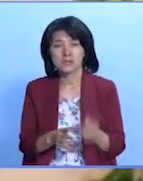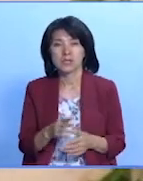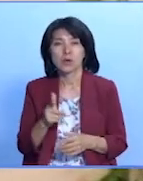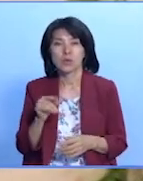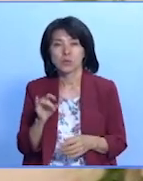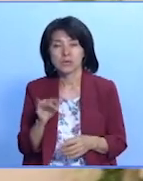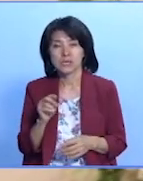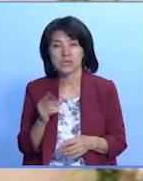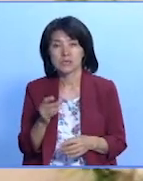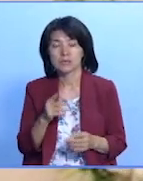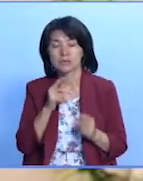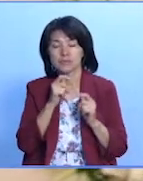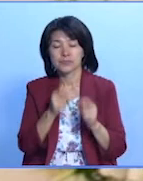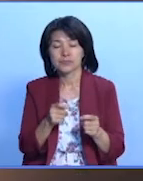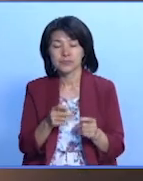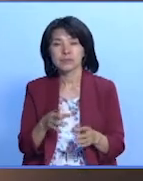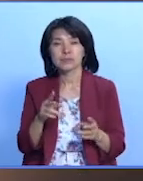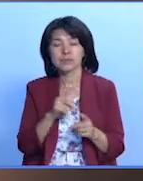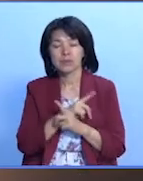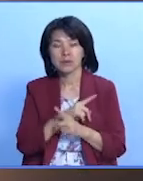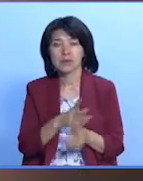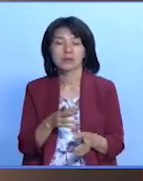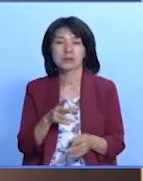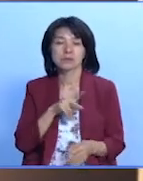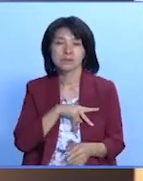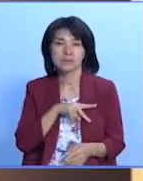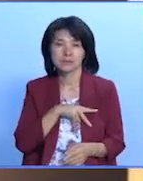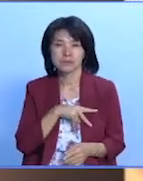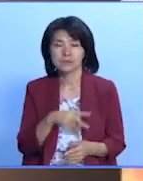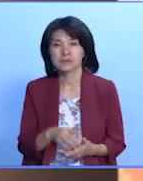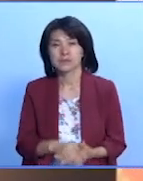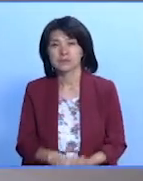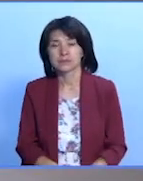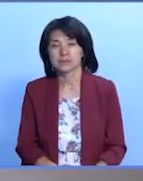Гульбаршин Шарипову предложили посмертно представить к награждению медалью «Ерен Ембегы».